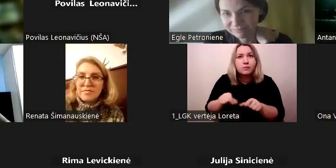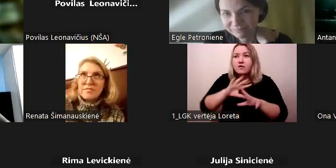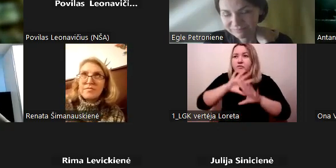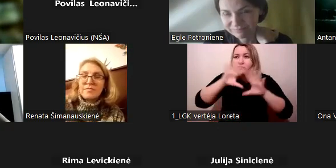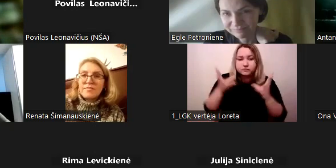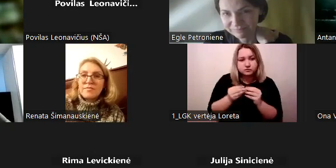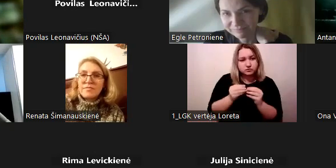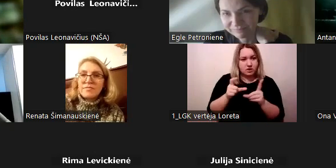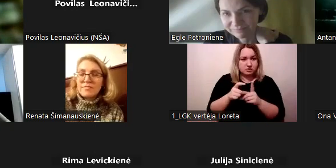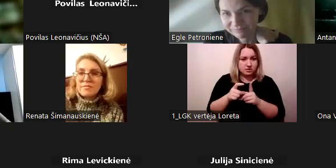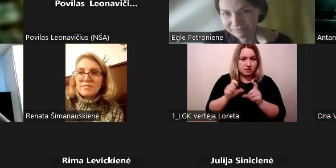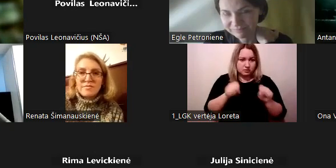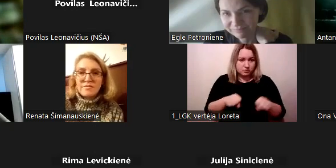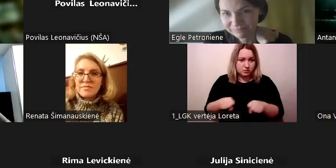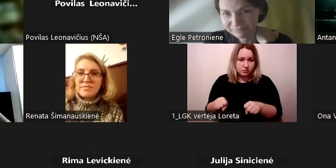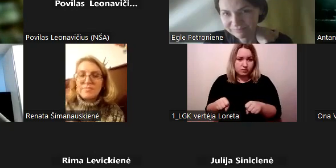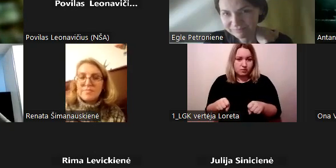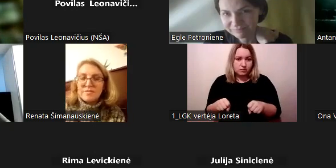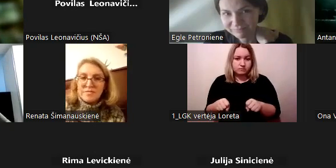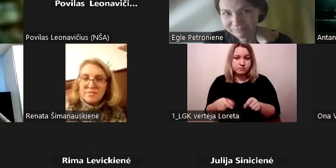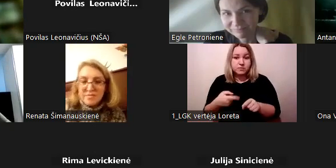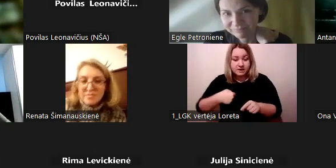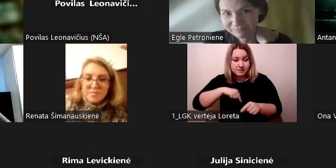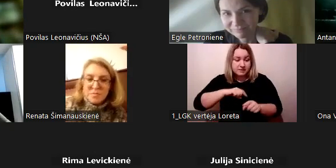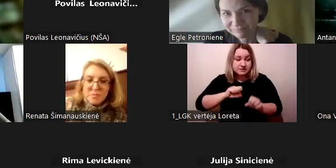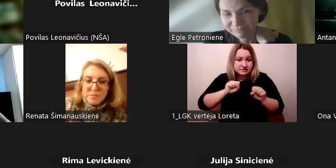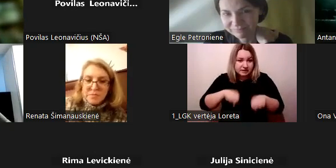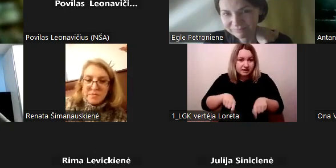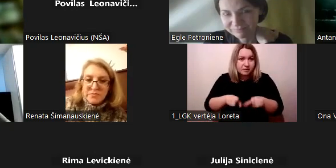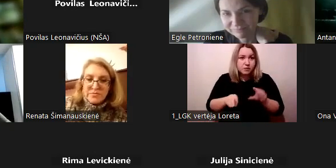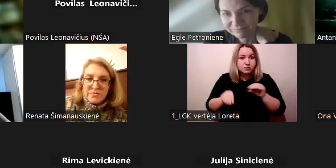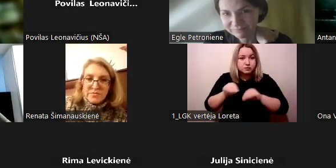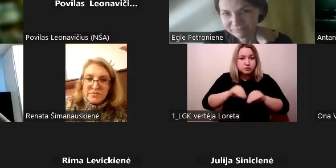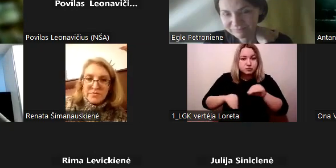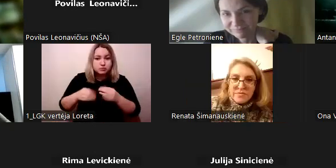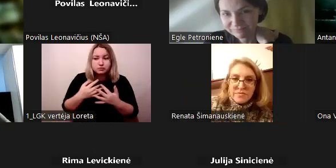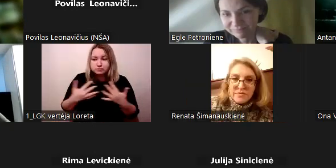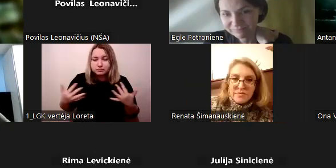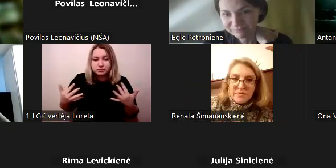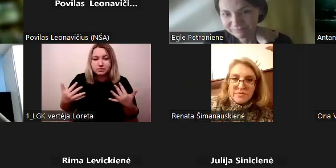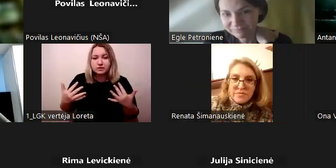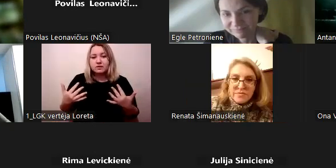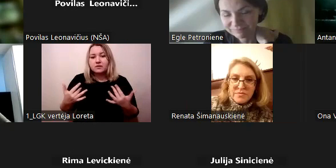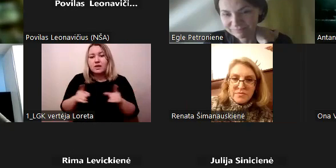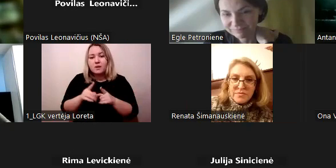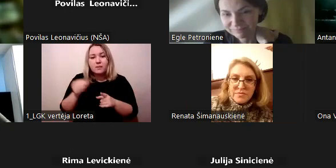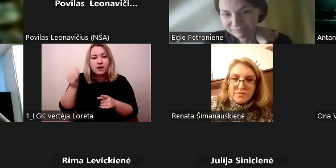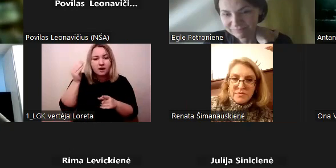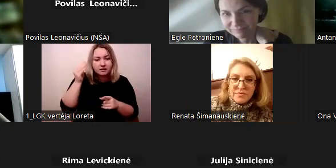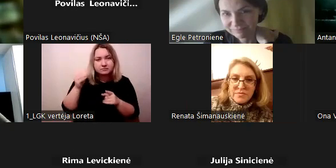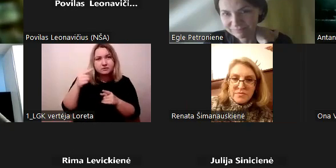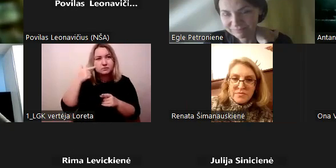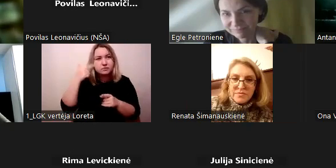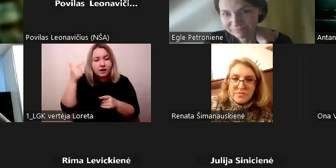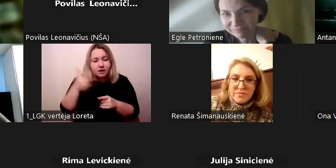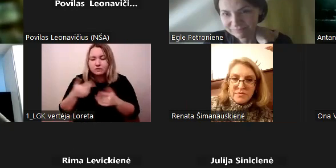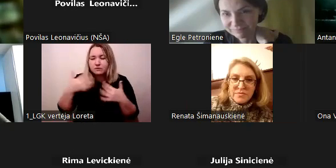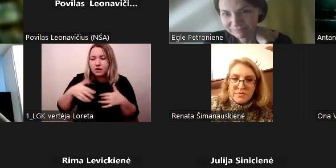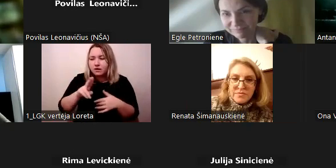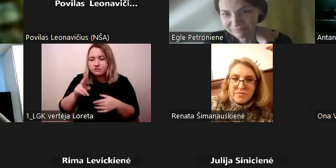dalykuose. Ir mes galėtume tokiu būdu sukurti polimatus ir panašiai genijus ir taip